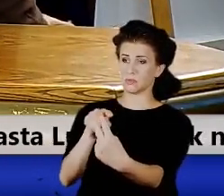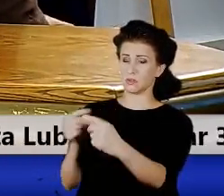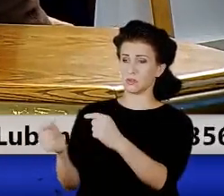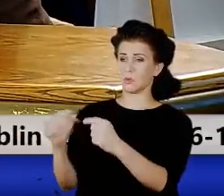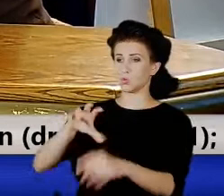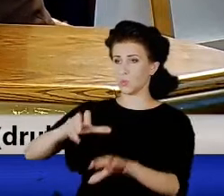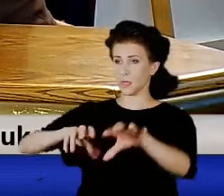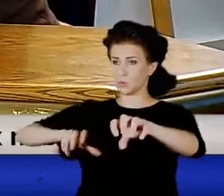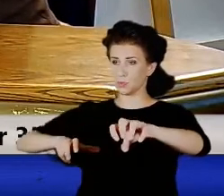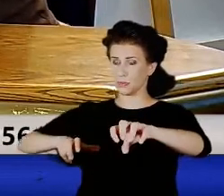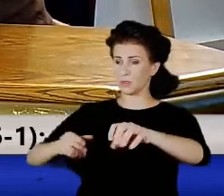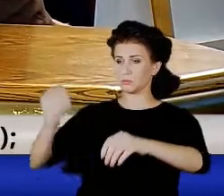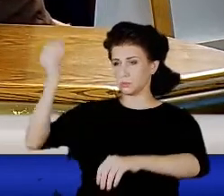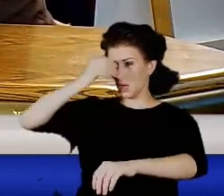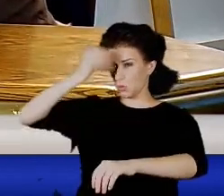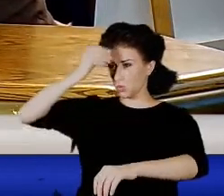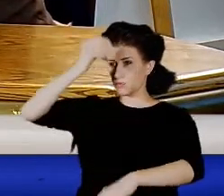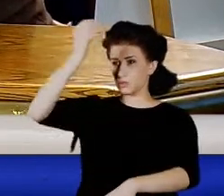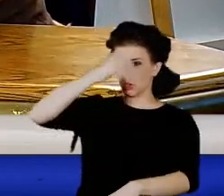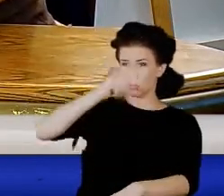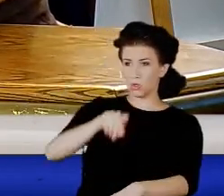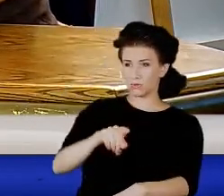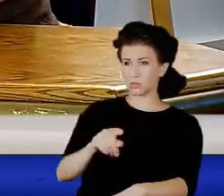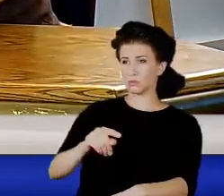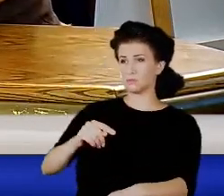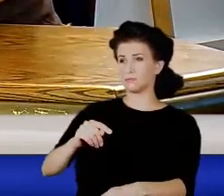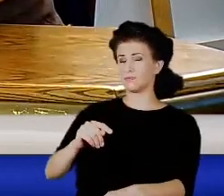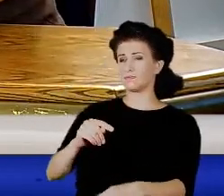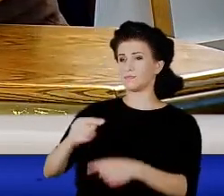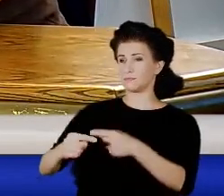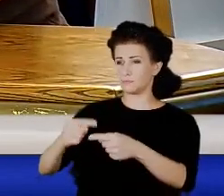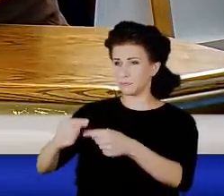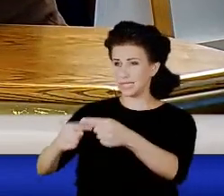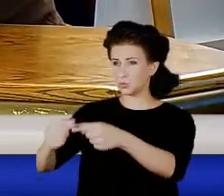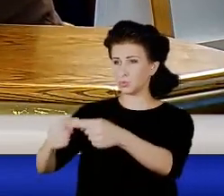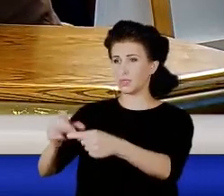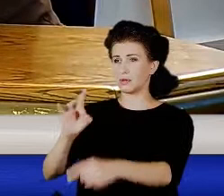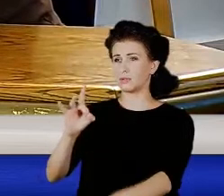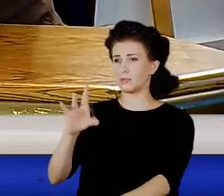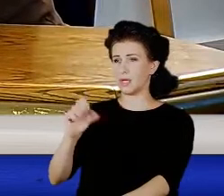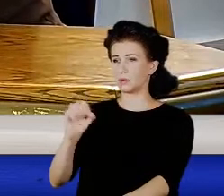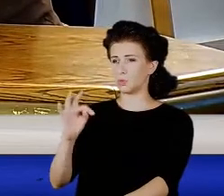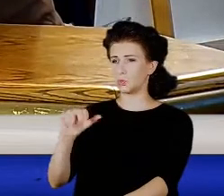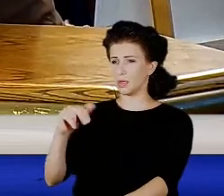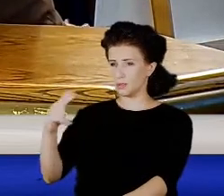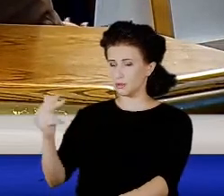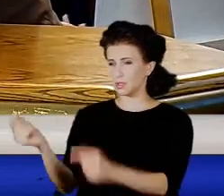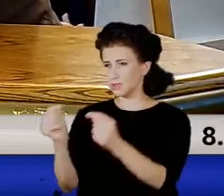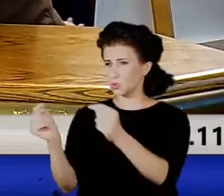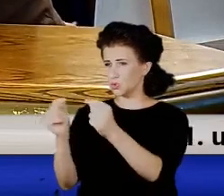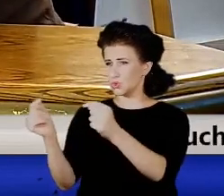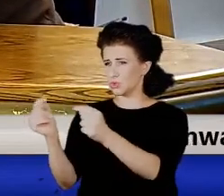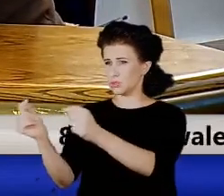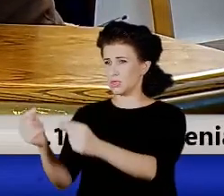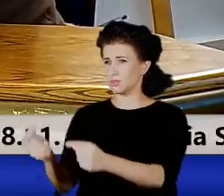naukowców pracujące nad zbadaniem sytuacji poszczególnych grup gatunków wypowiedziały się i przedyskutowały pod